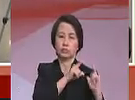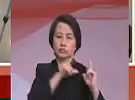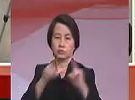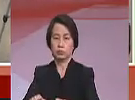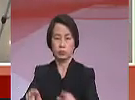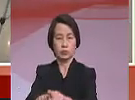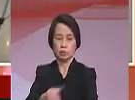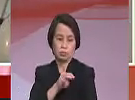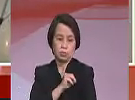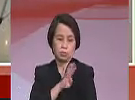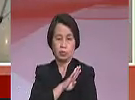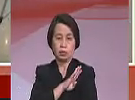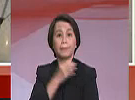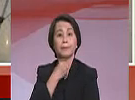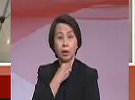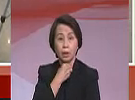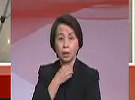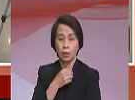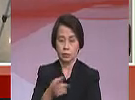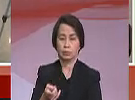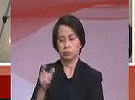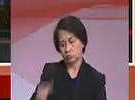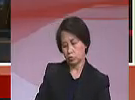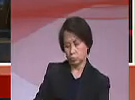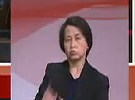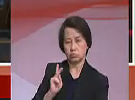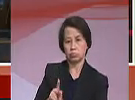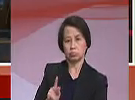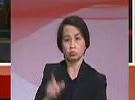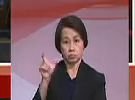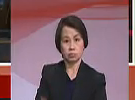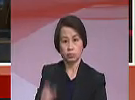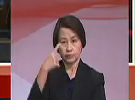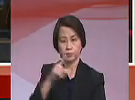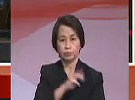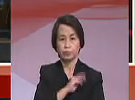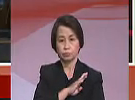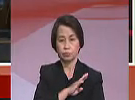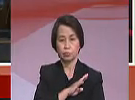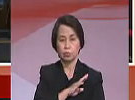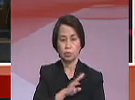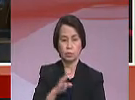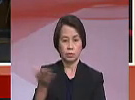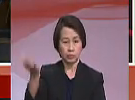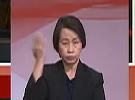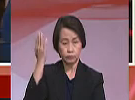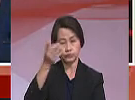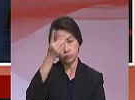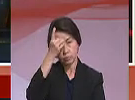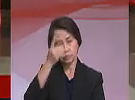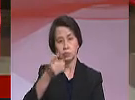jawatan sebagai menteri besar. Dan pada Jumaat lalu dalam persidangan DUN, Datuk Seri Ahmad